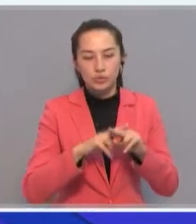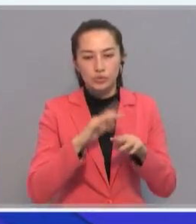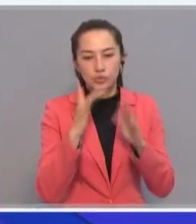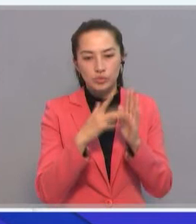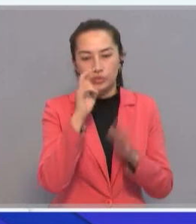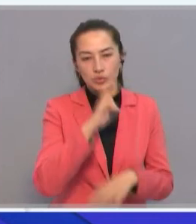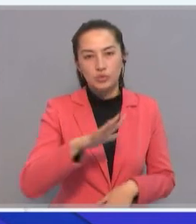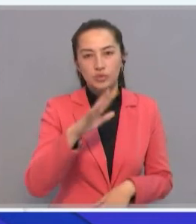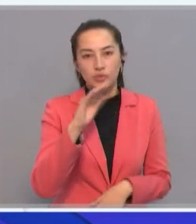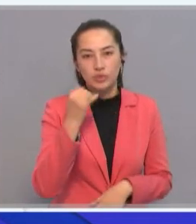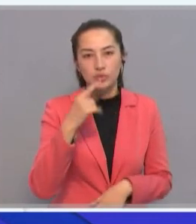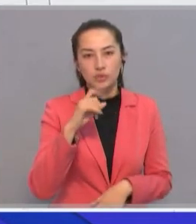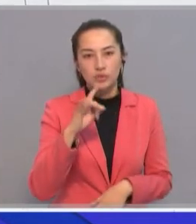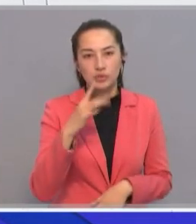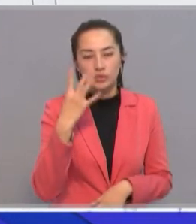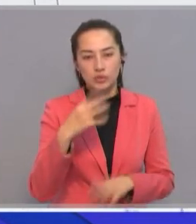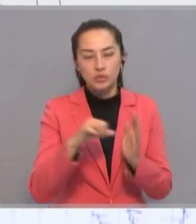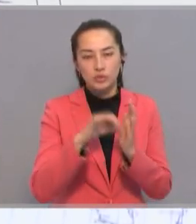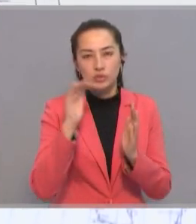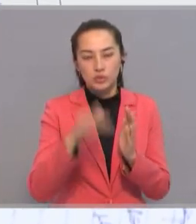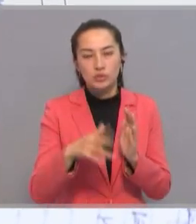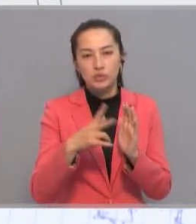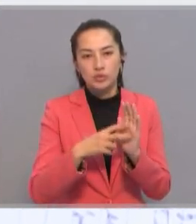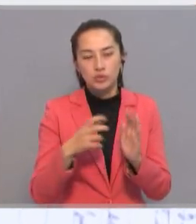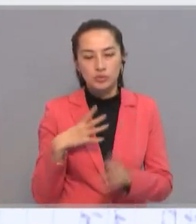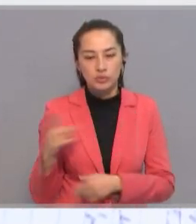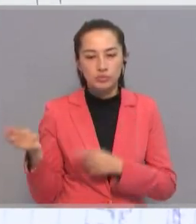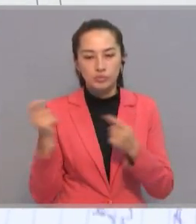қалаға Pfizer екпесінің 46800 дозасы